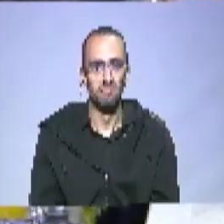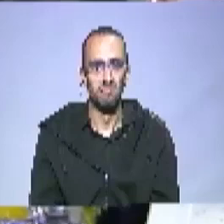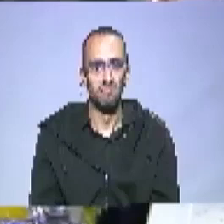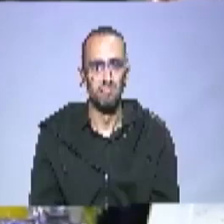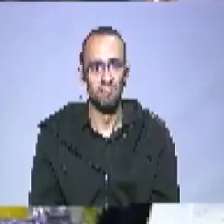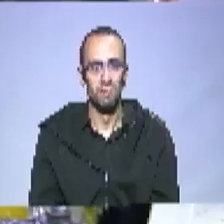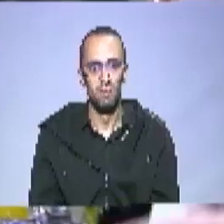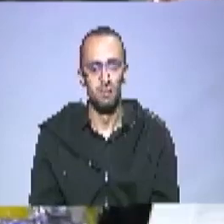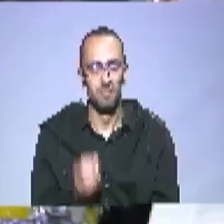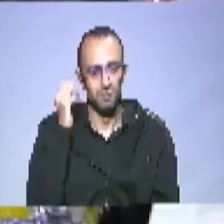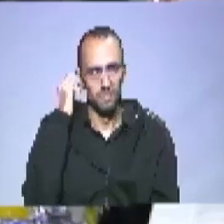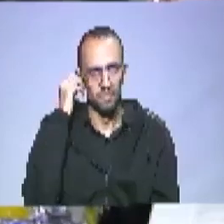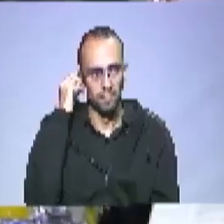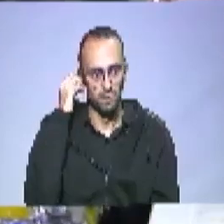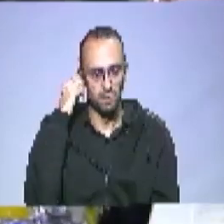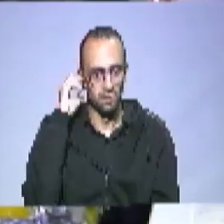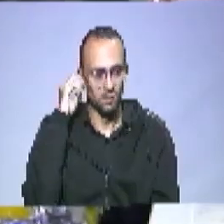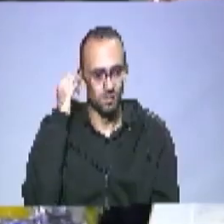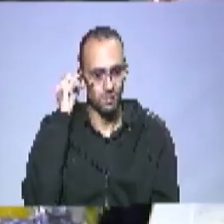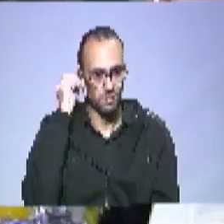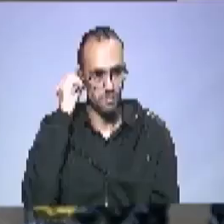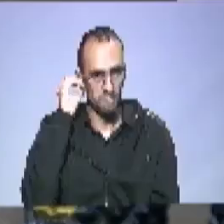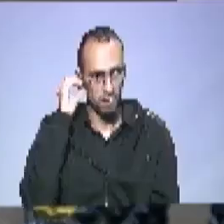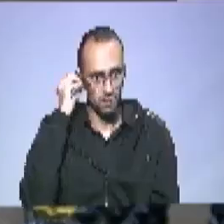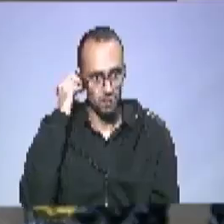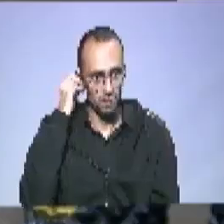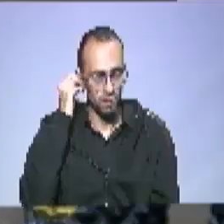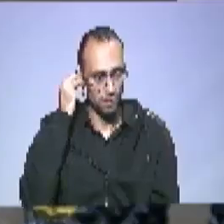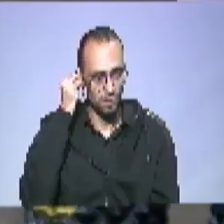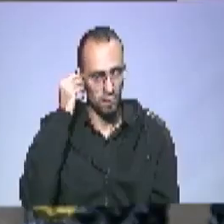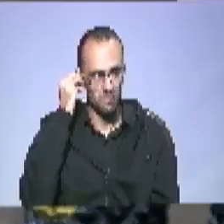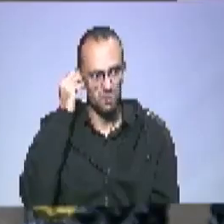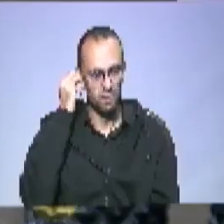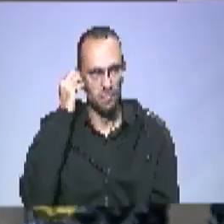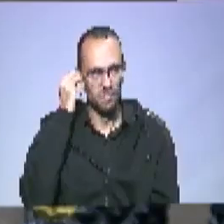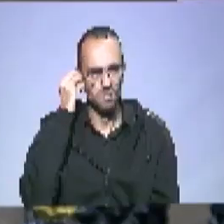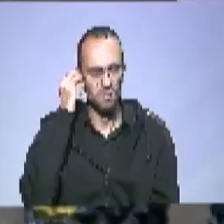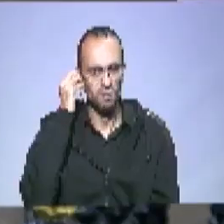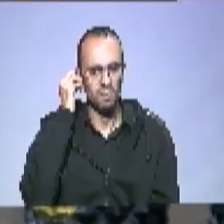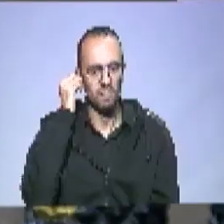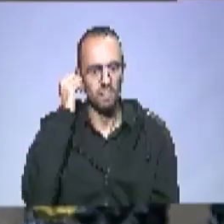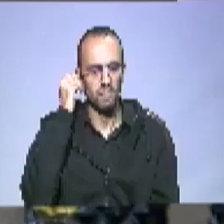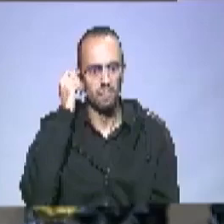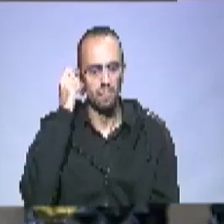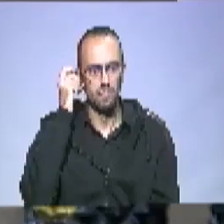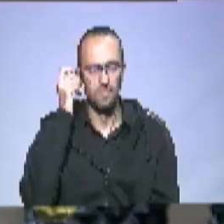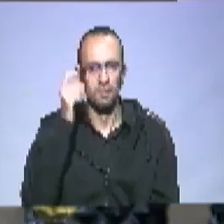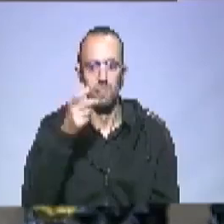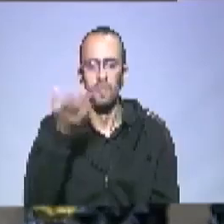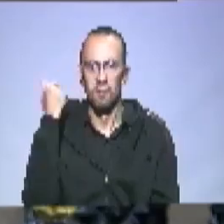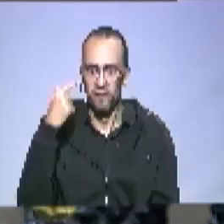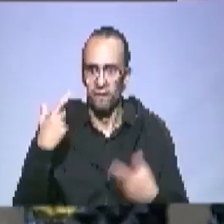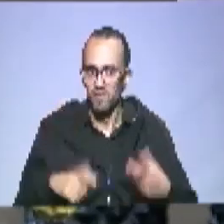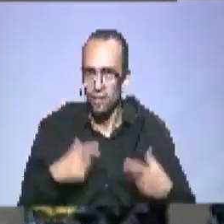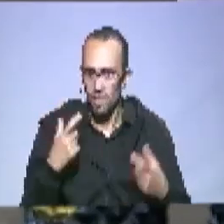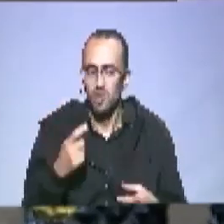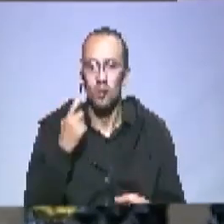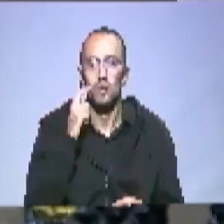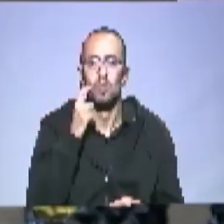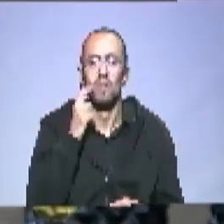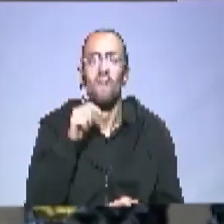طبقات يعني. اه احنا في المره اللي فاتت، في الحلقه اللي فاتت، عملنا فطيره الحلو، شيف